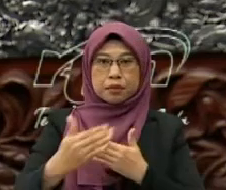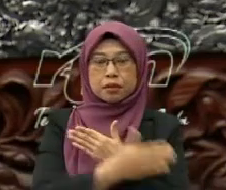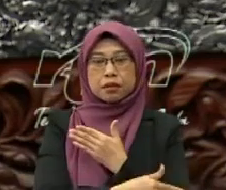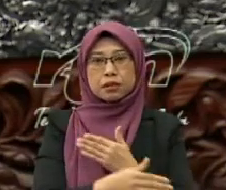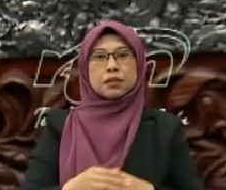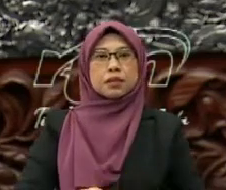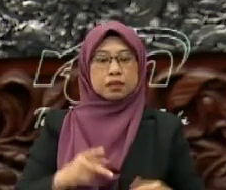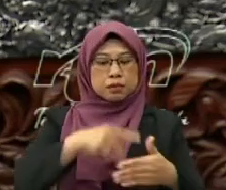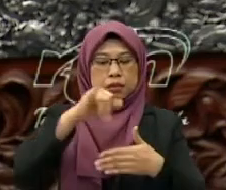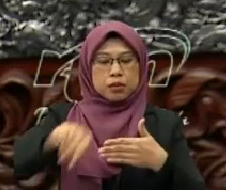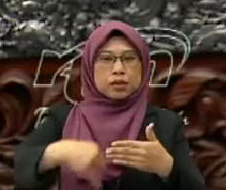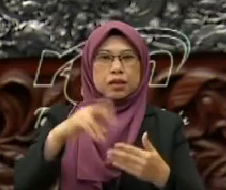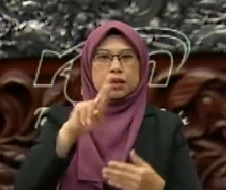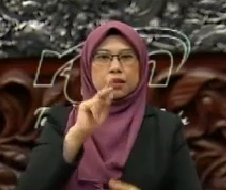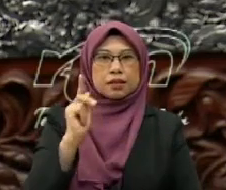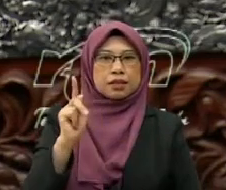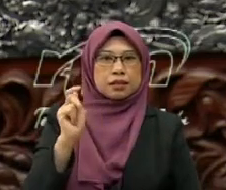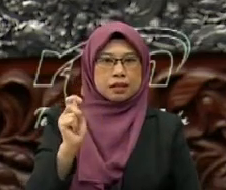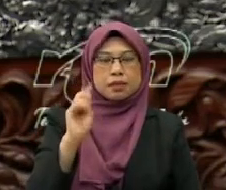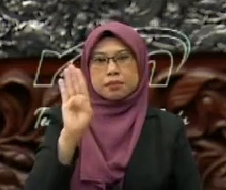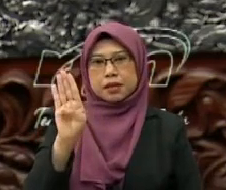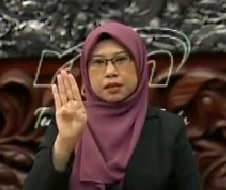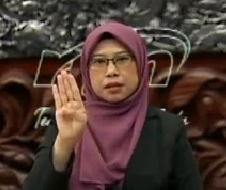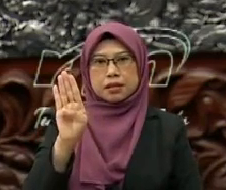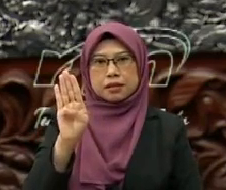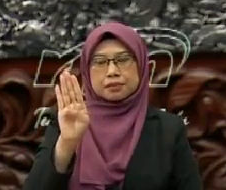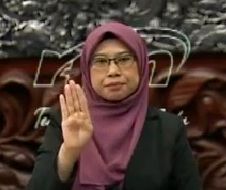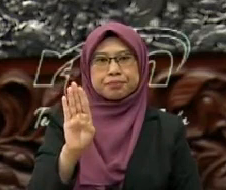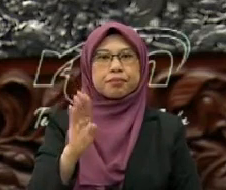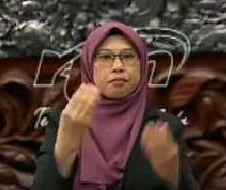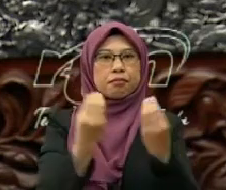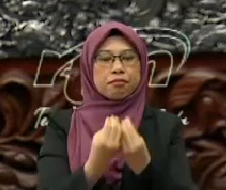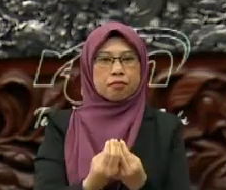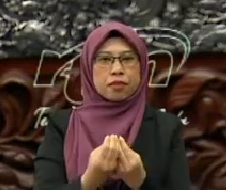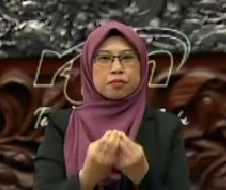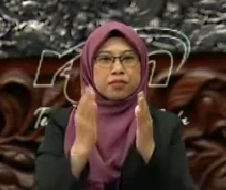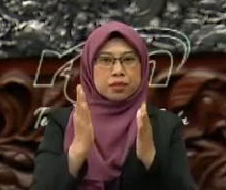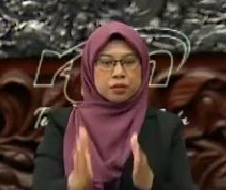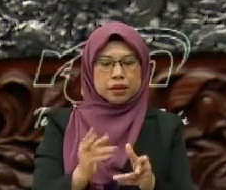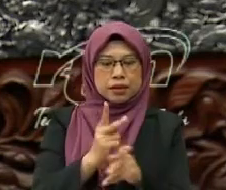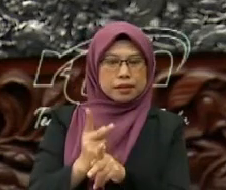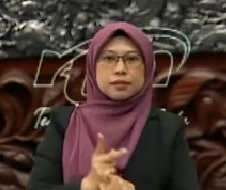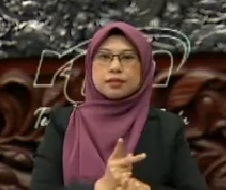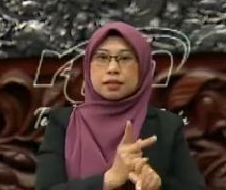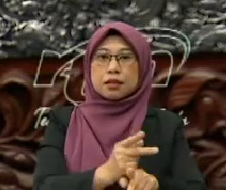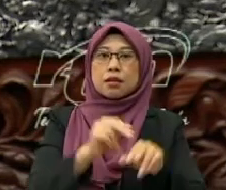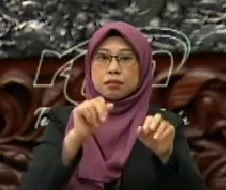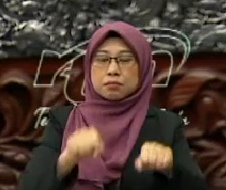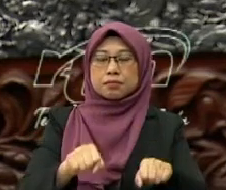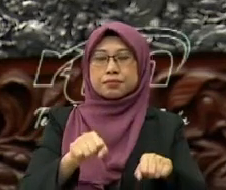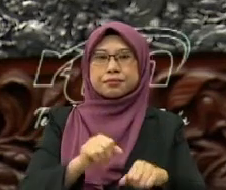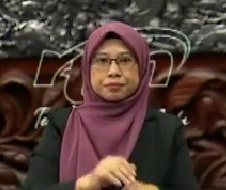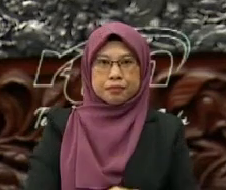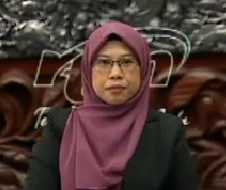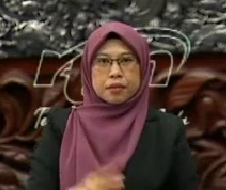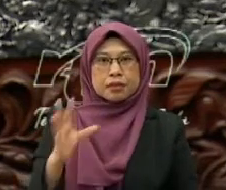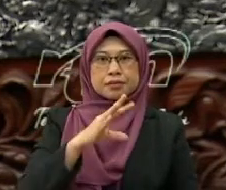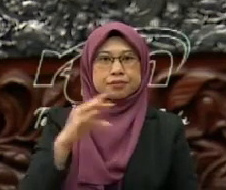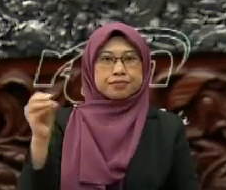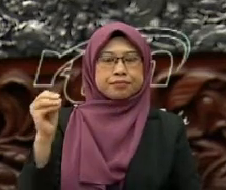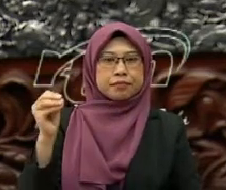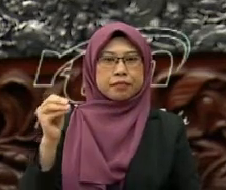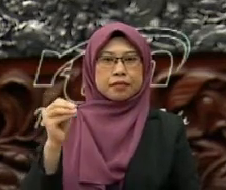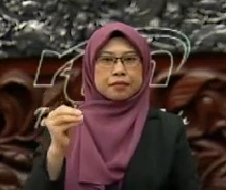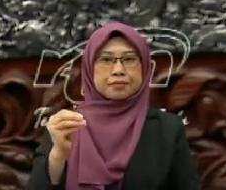pelaksanaan project rtb ini akan meningkatkan bilangan penduduk yang dilindungi daripada kesan banjir